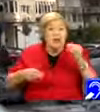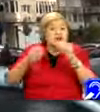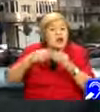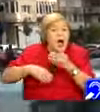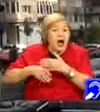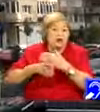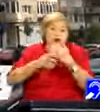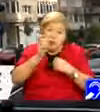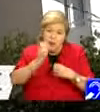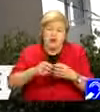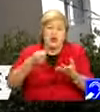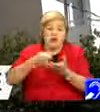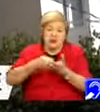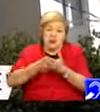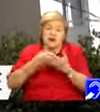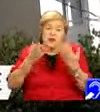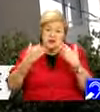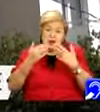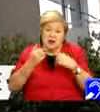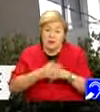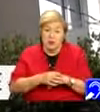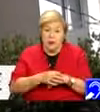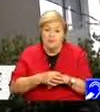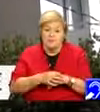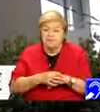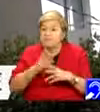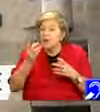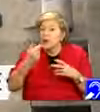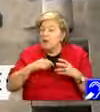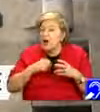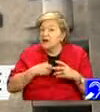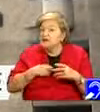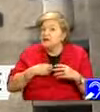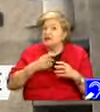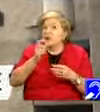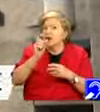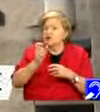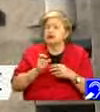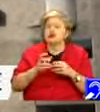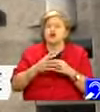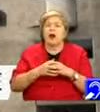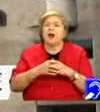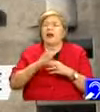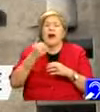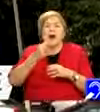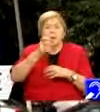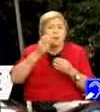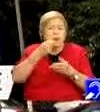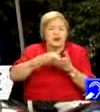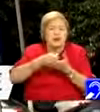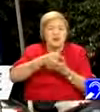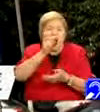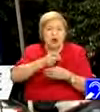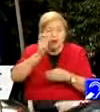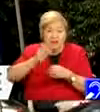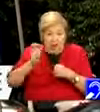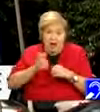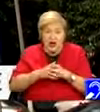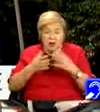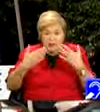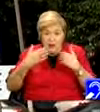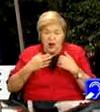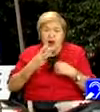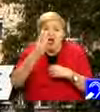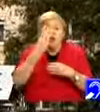Un calcul simplu arată că arădenii racordați încă la sistemul centralizat de încălzire ar trebui să plătească facturi de 3 ori mai mari decât anul